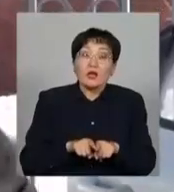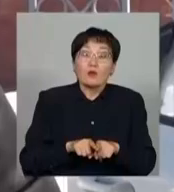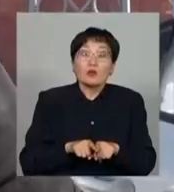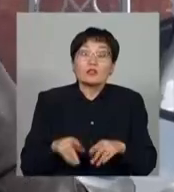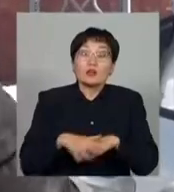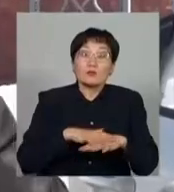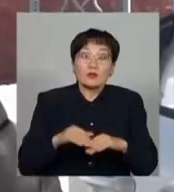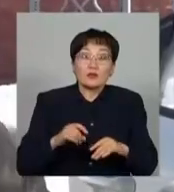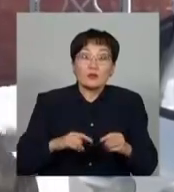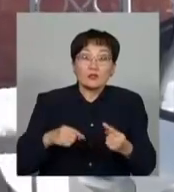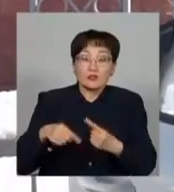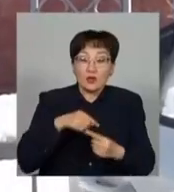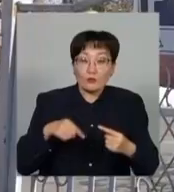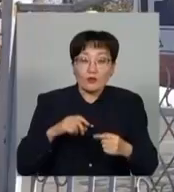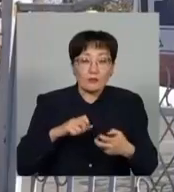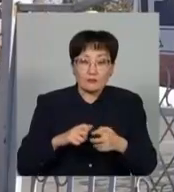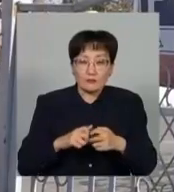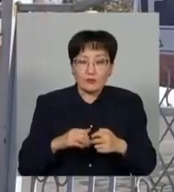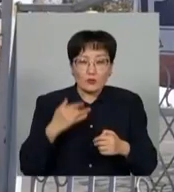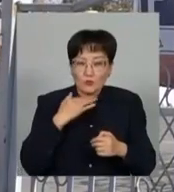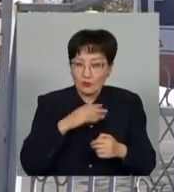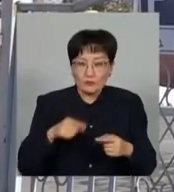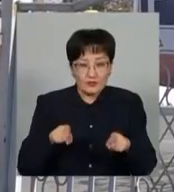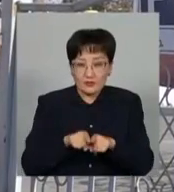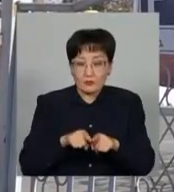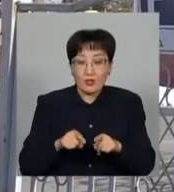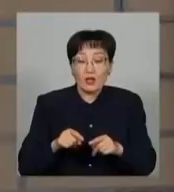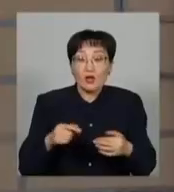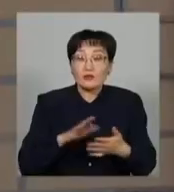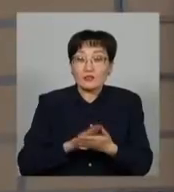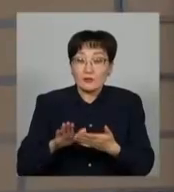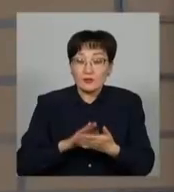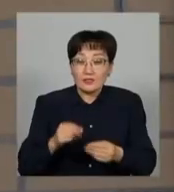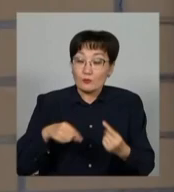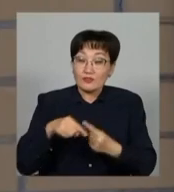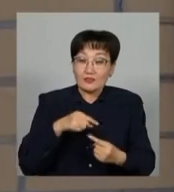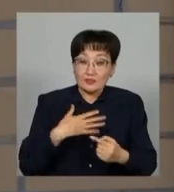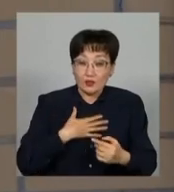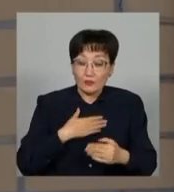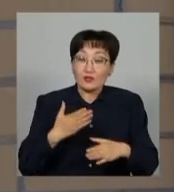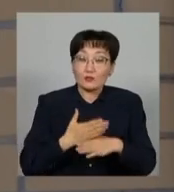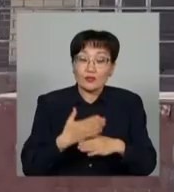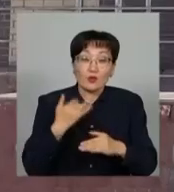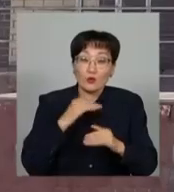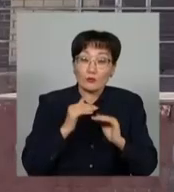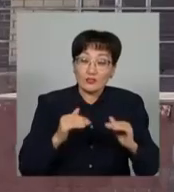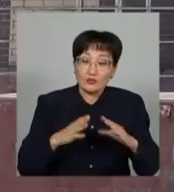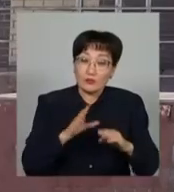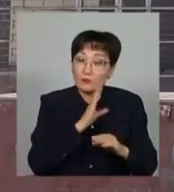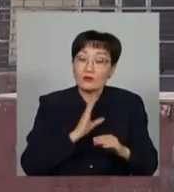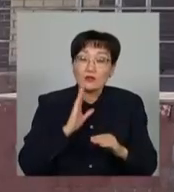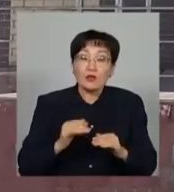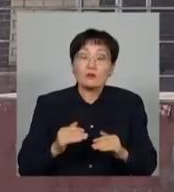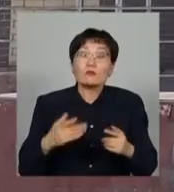тәпсірлеген жұрт ауыл кәсіпкерінің былығы көп деп қысқа қайырды. Ал судан ақ сүттен тазамын деген кәсіпкер мен көмектескен көп балалы аналар